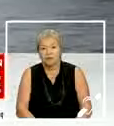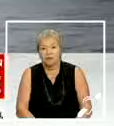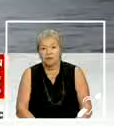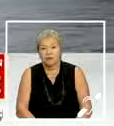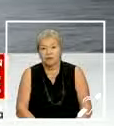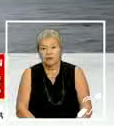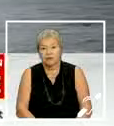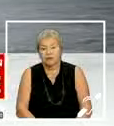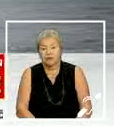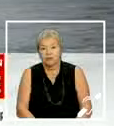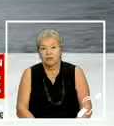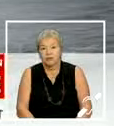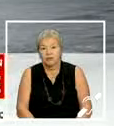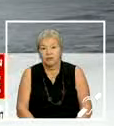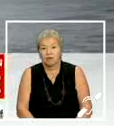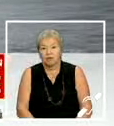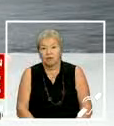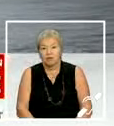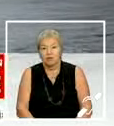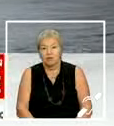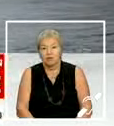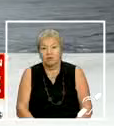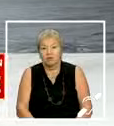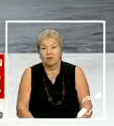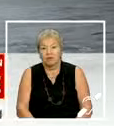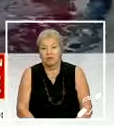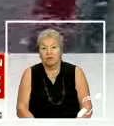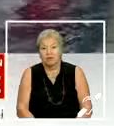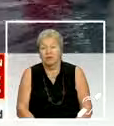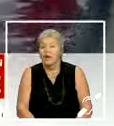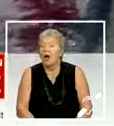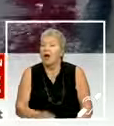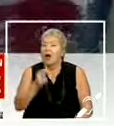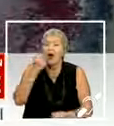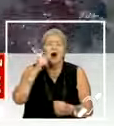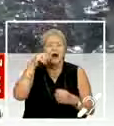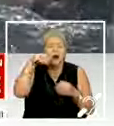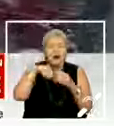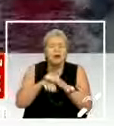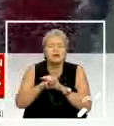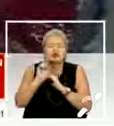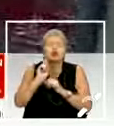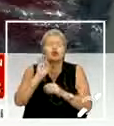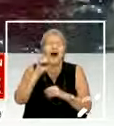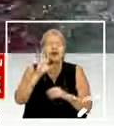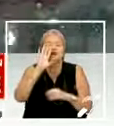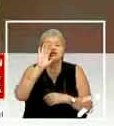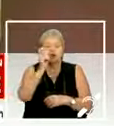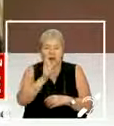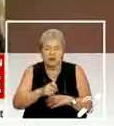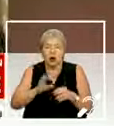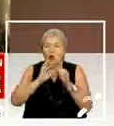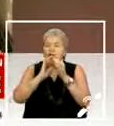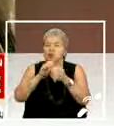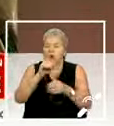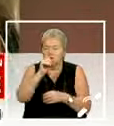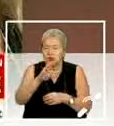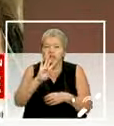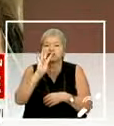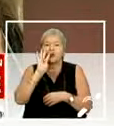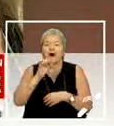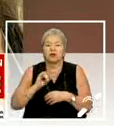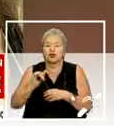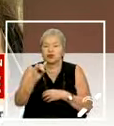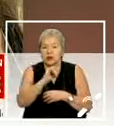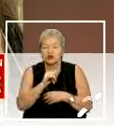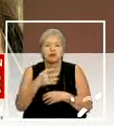matter expertise and specialized equipment. La bordul submarinului sunt 5 persoane, pilotul și 4 turiști, miliardarul